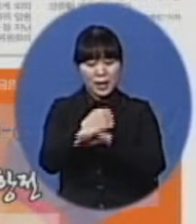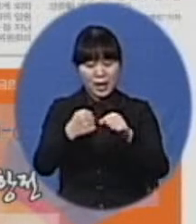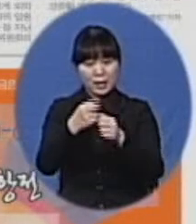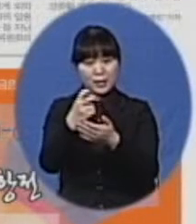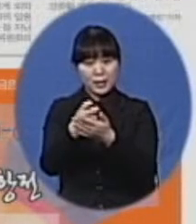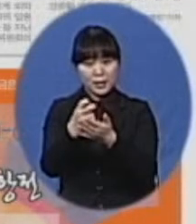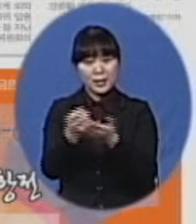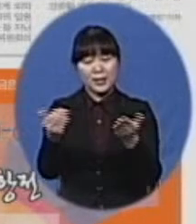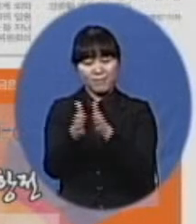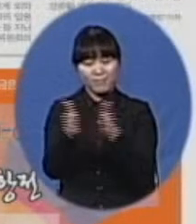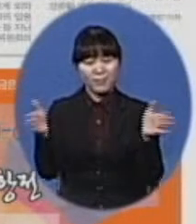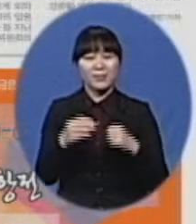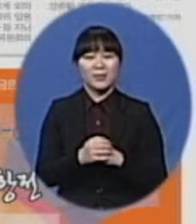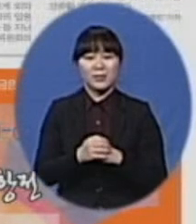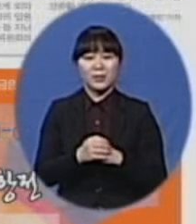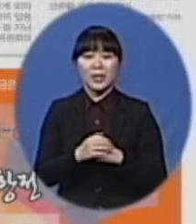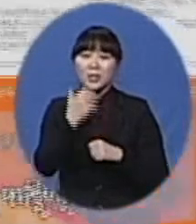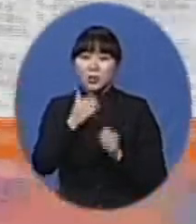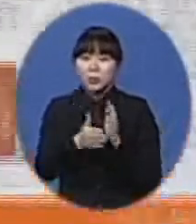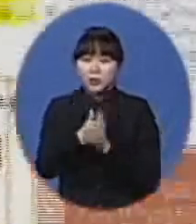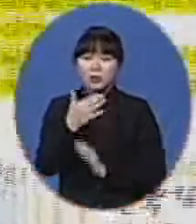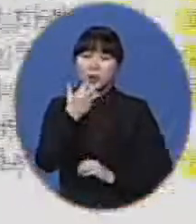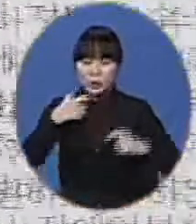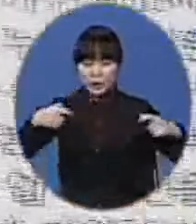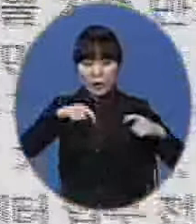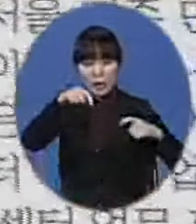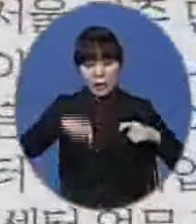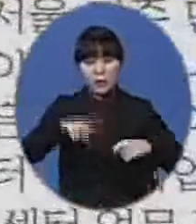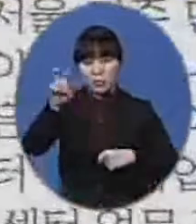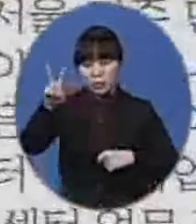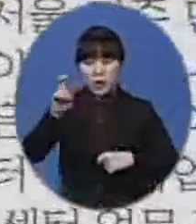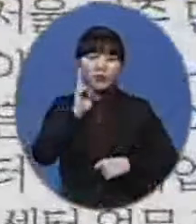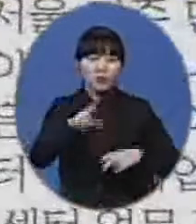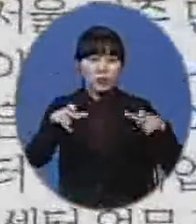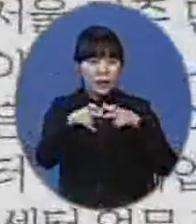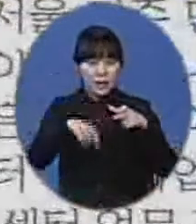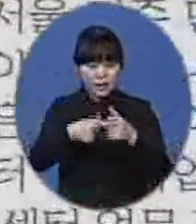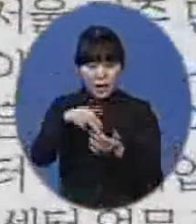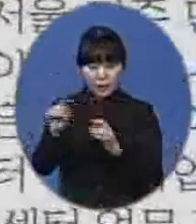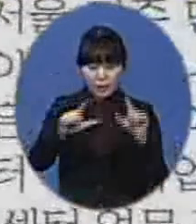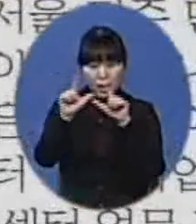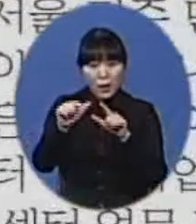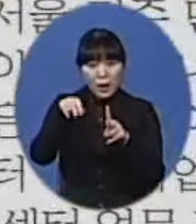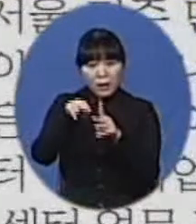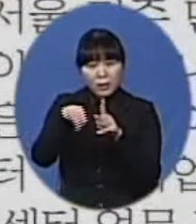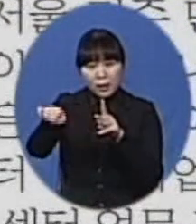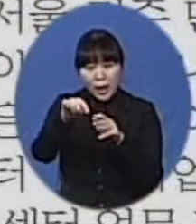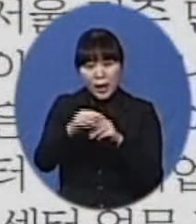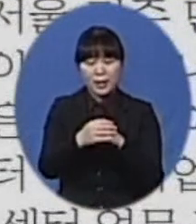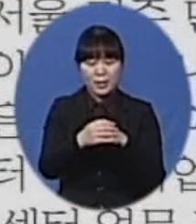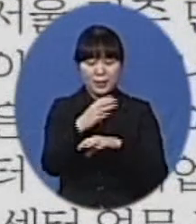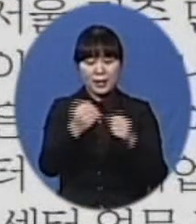인턴제를 운영한다는 기사입니다. 서울시는 서울시에 있는 22개 중증장애인 자립생활센터에 인턴